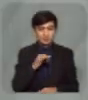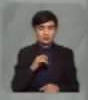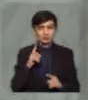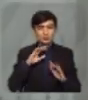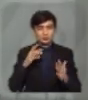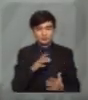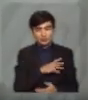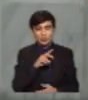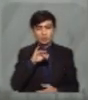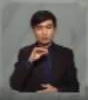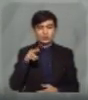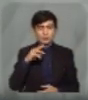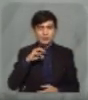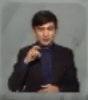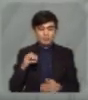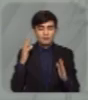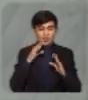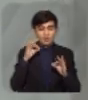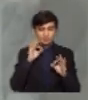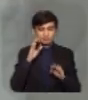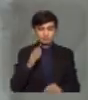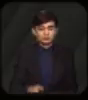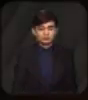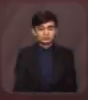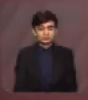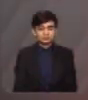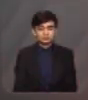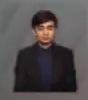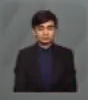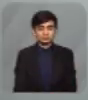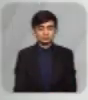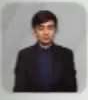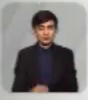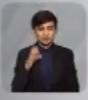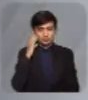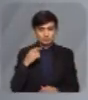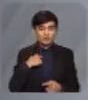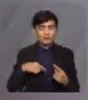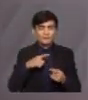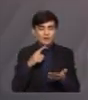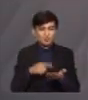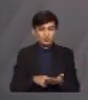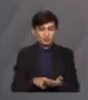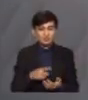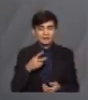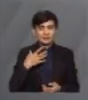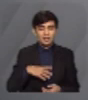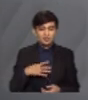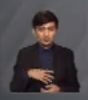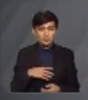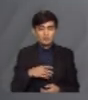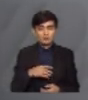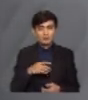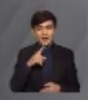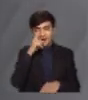о ситуации и прогнозах синоптиков. Слушайте, у меня вопрос. Для чего